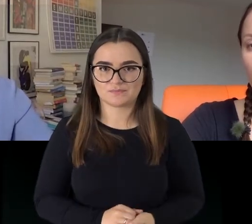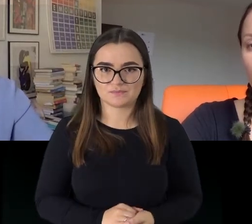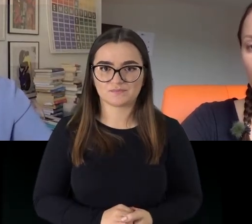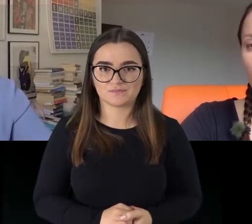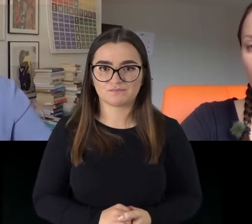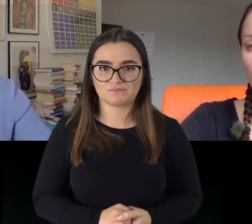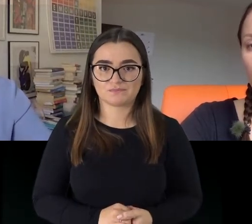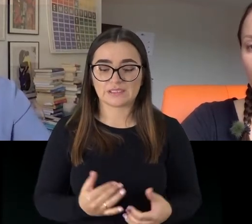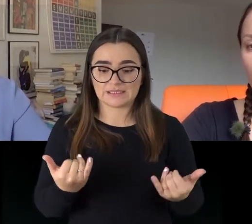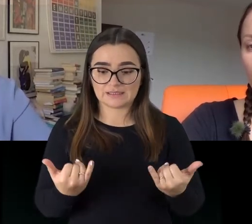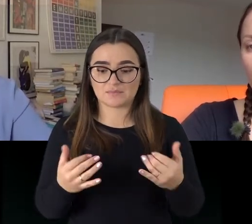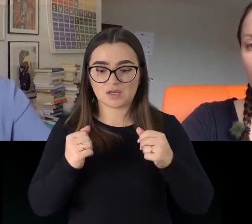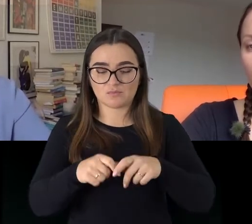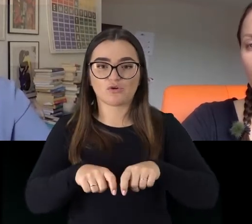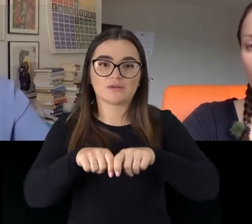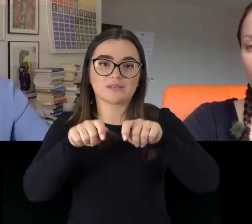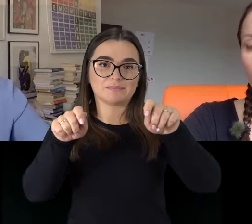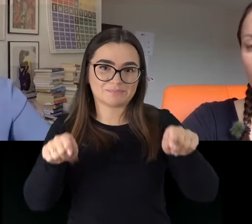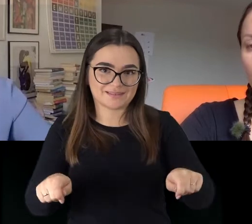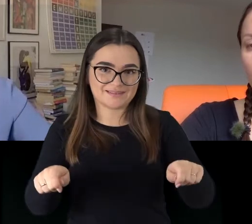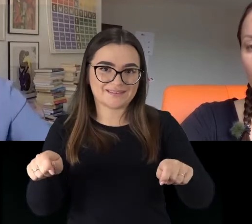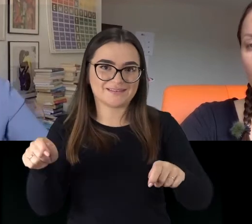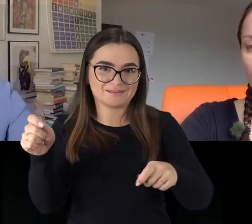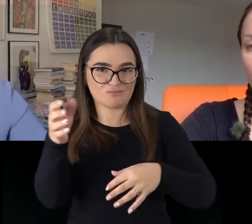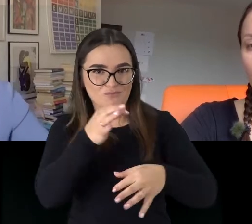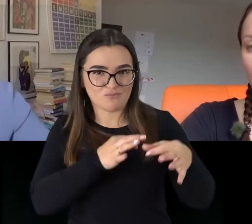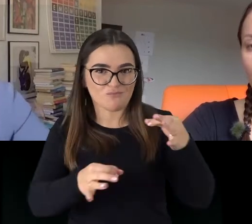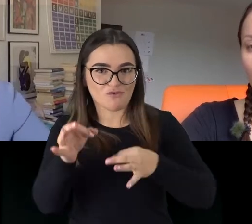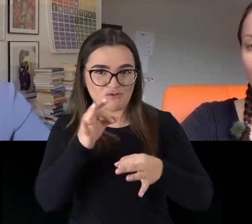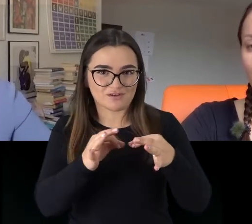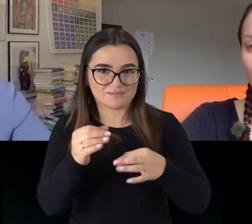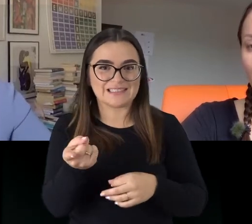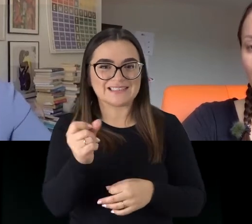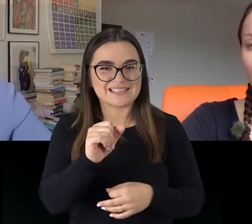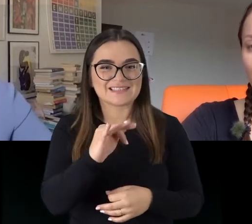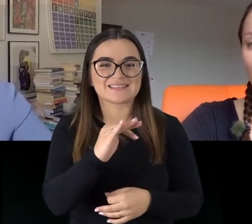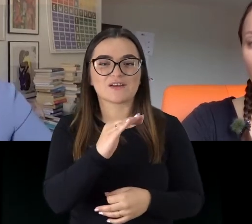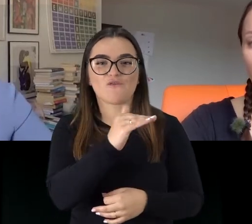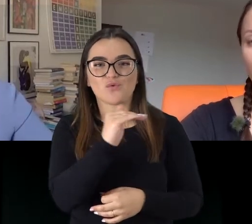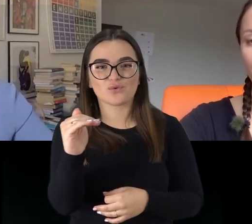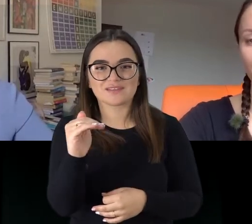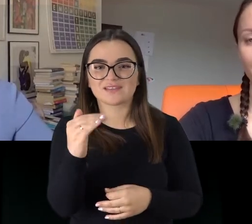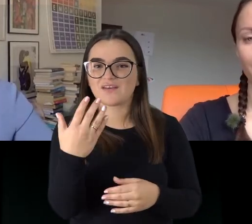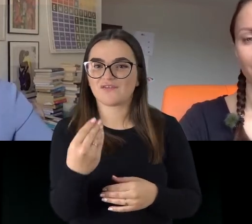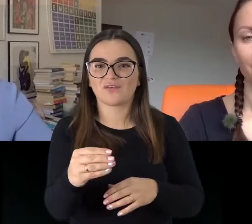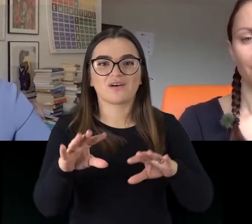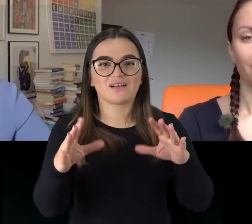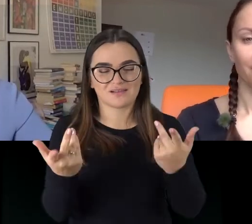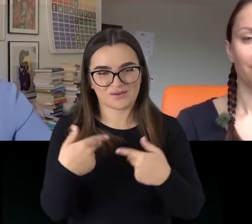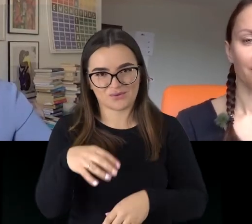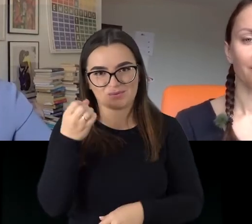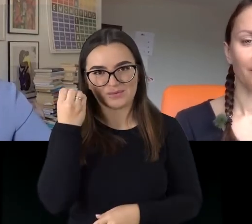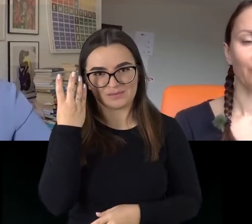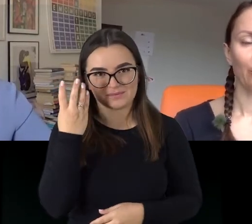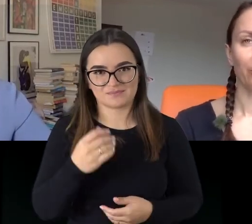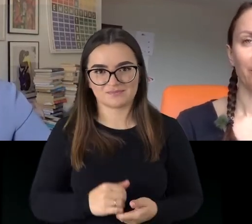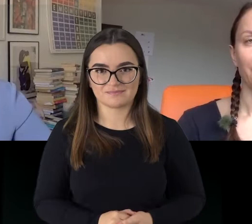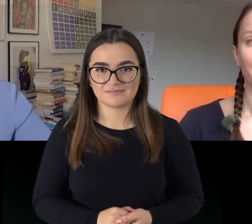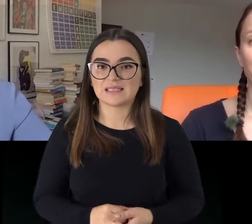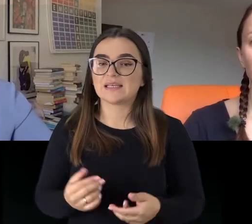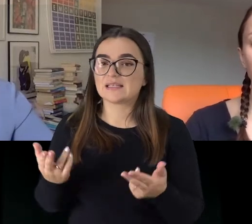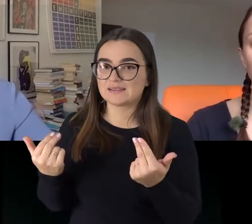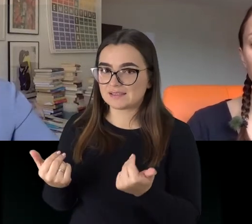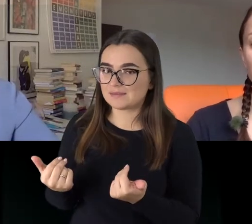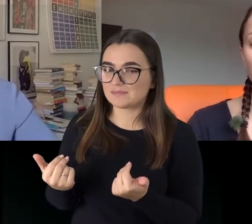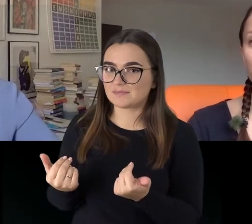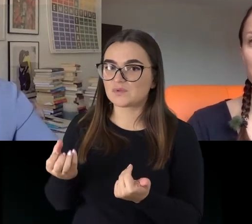va, nuo čia galėtumėm atsispirti Renata mūsų pokalbį ir išsiaiškinti turbūt, kas ta disfunkcija ir kada mes jau nebefunkcionuojame. Taip, būtent,